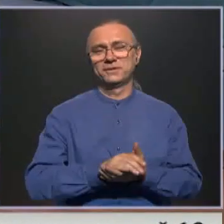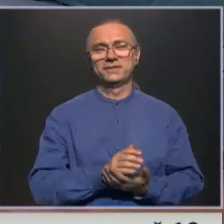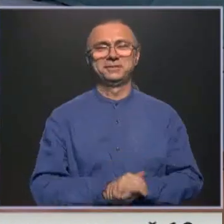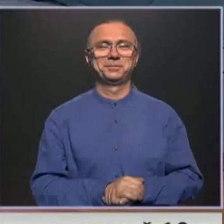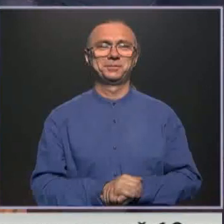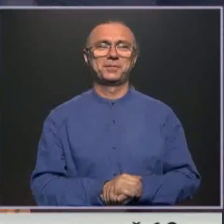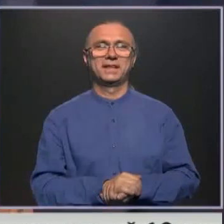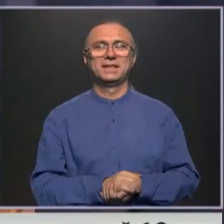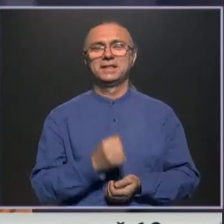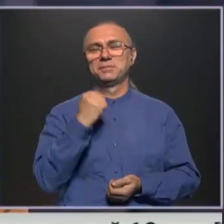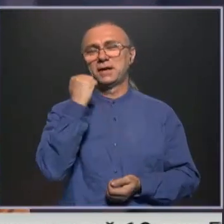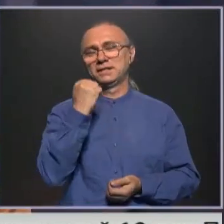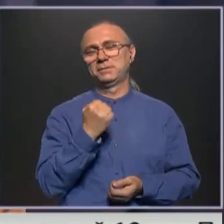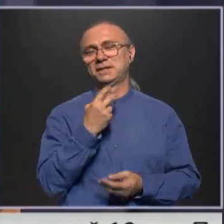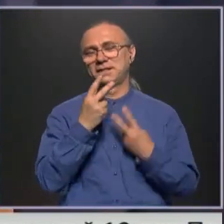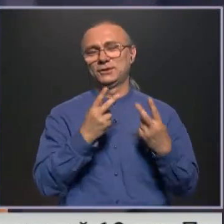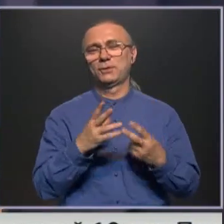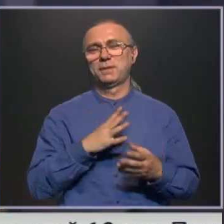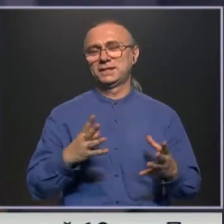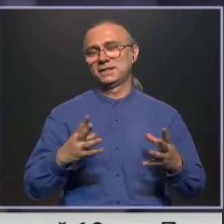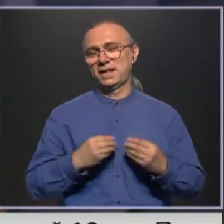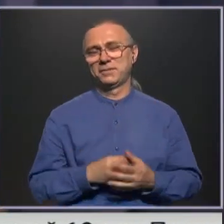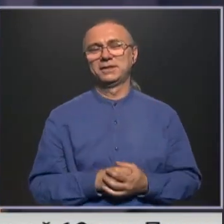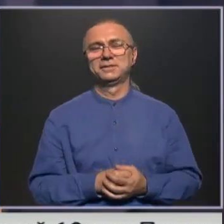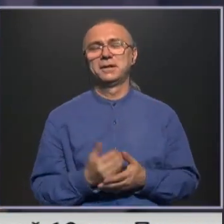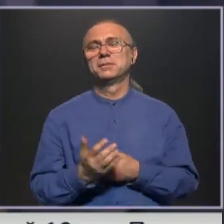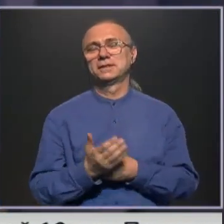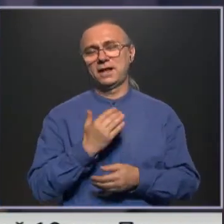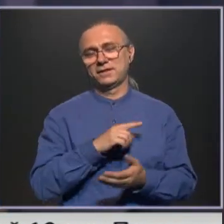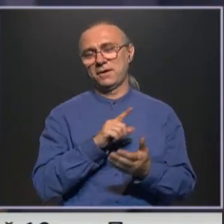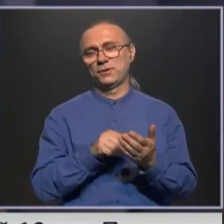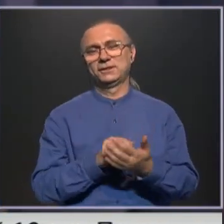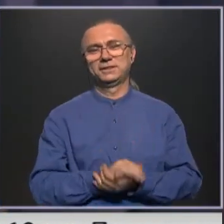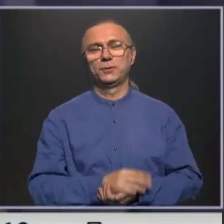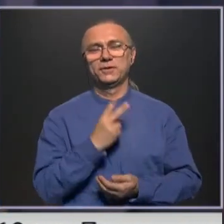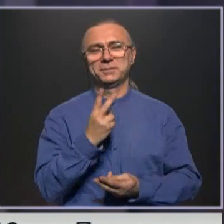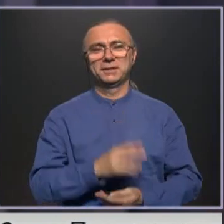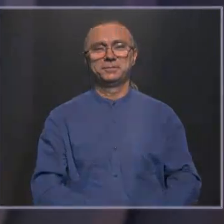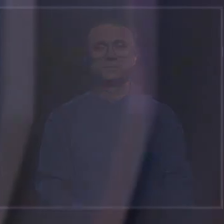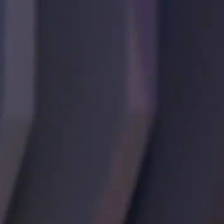спасибо огромное, что были сегодня с нами. Присылайте свои вопросы, обязательно зададим. Ну и увидимся совсем скоро.